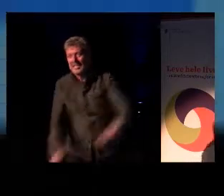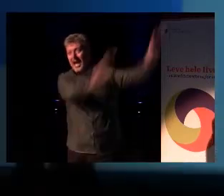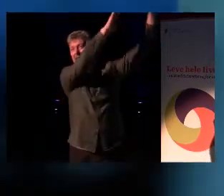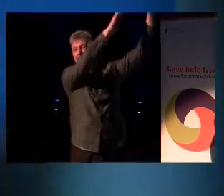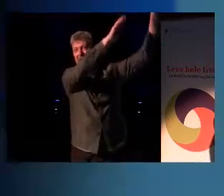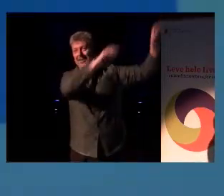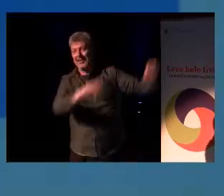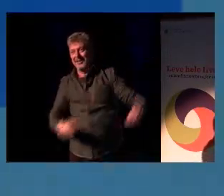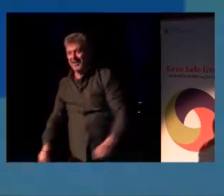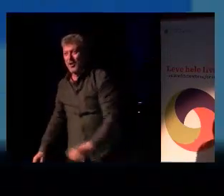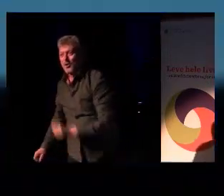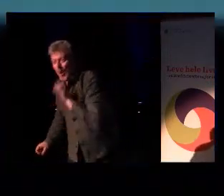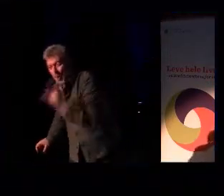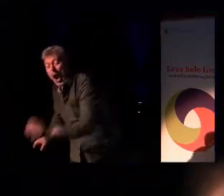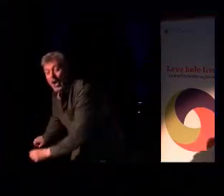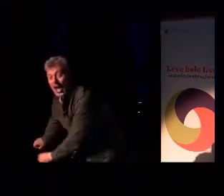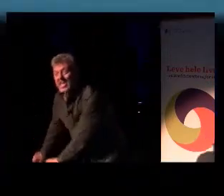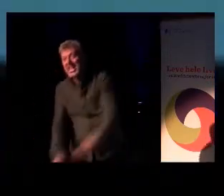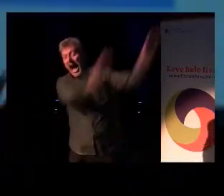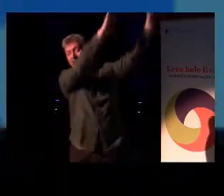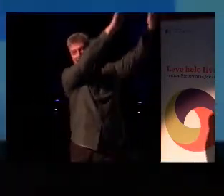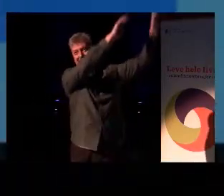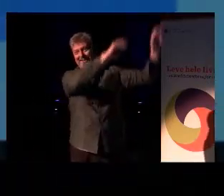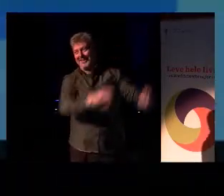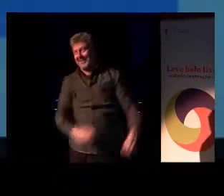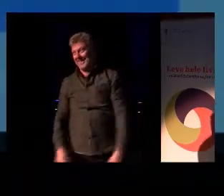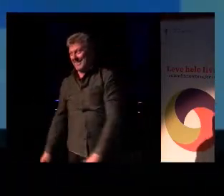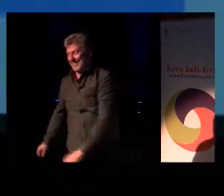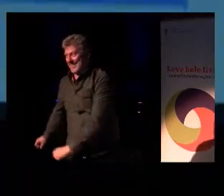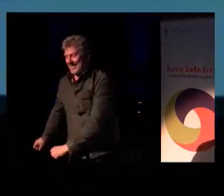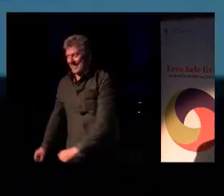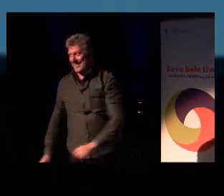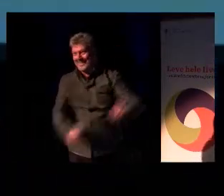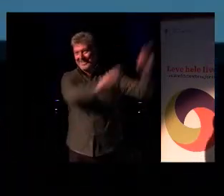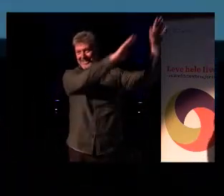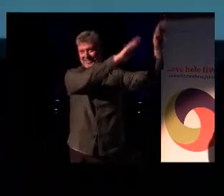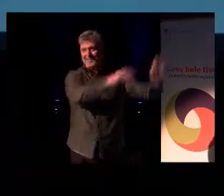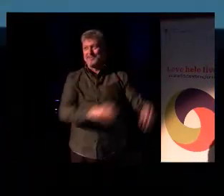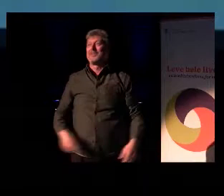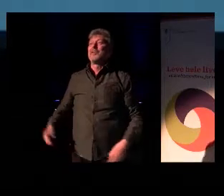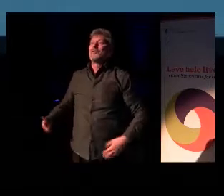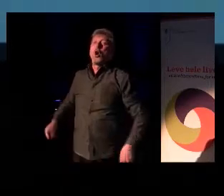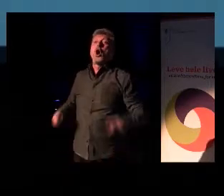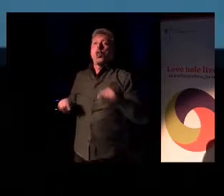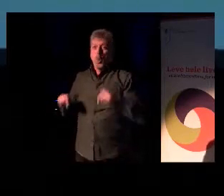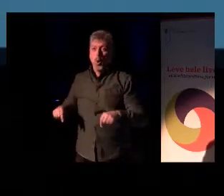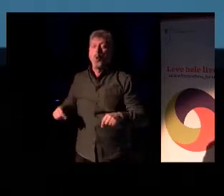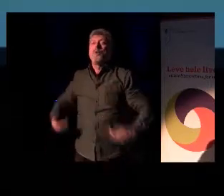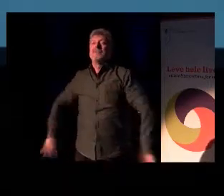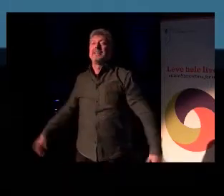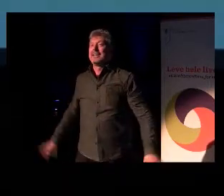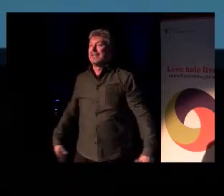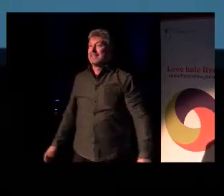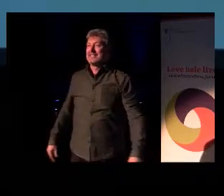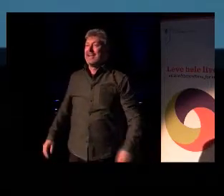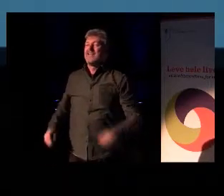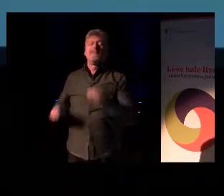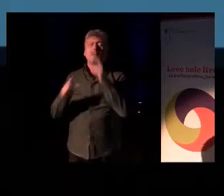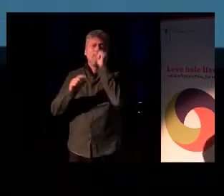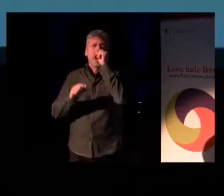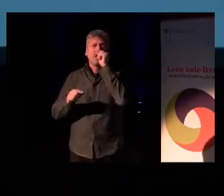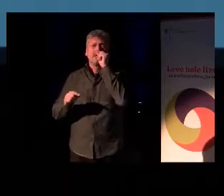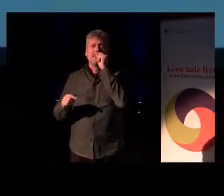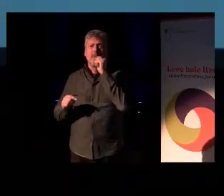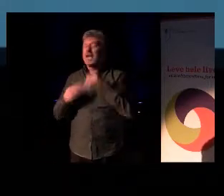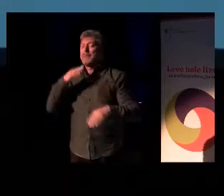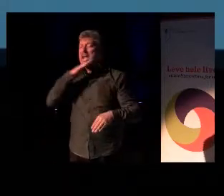Herlig! Ja! En til. Ja! Suverent. Rista litt løs. Vi kan ikke bli skjeve, så vi går over